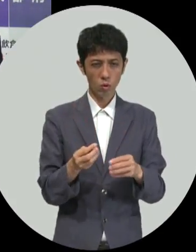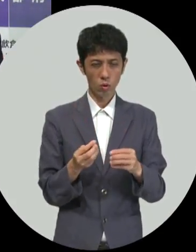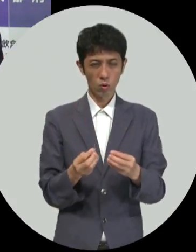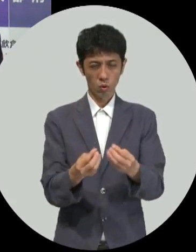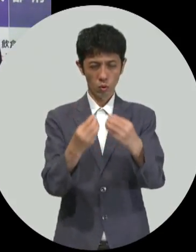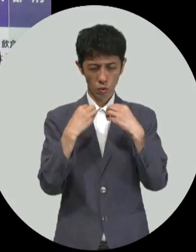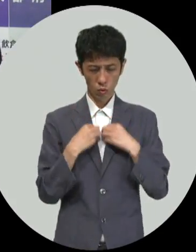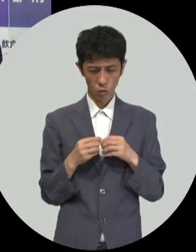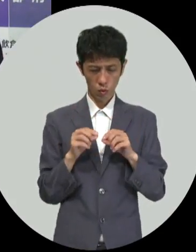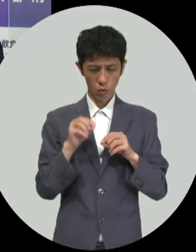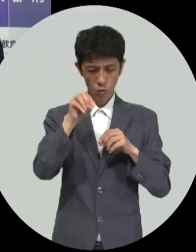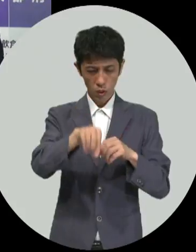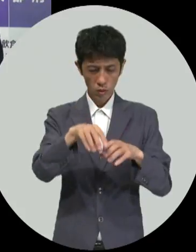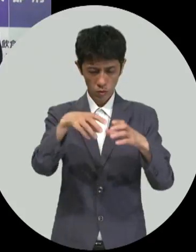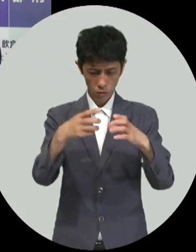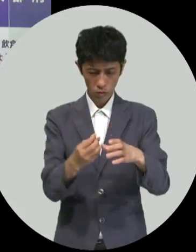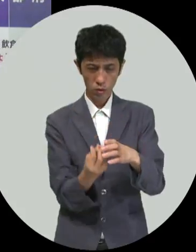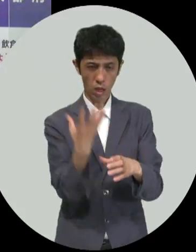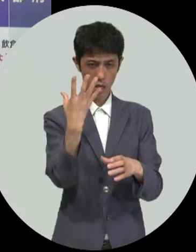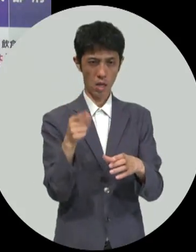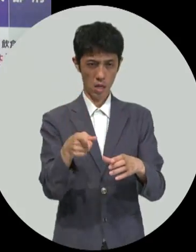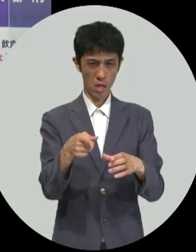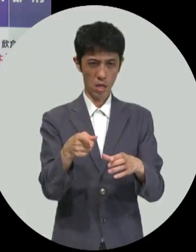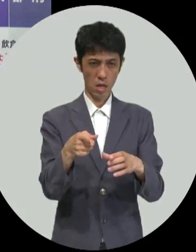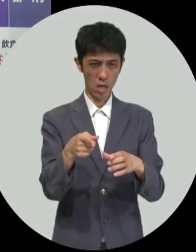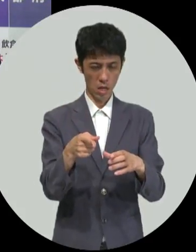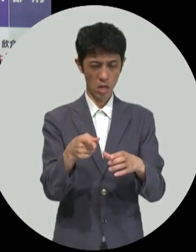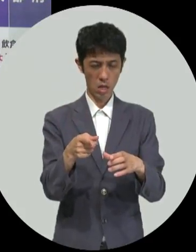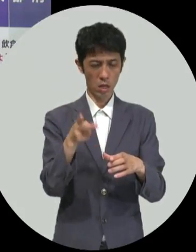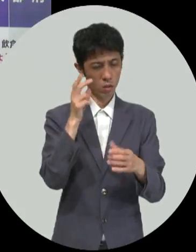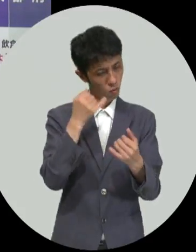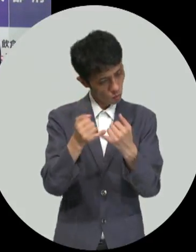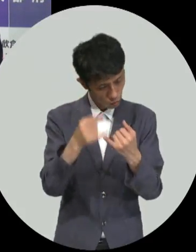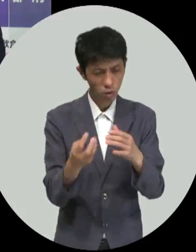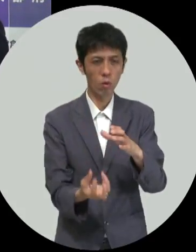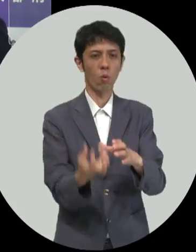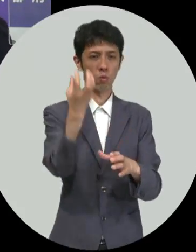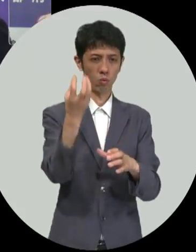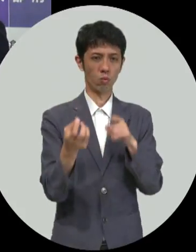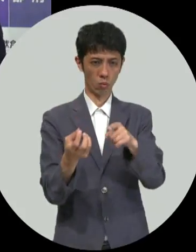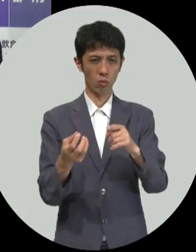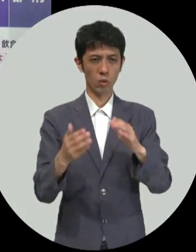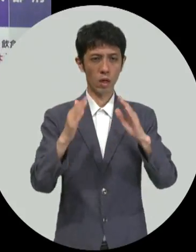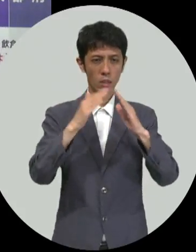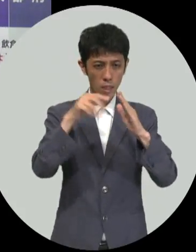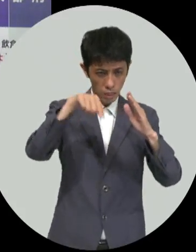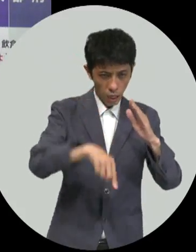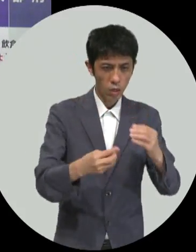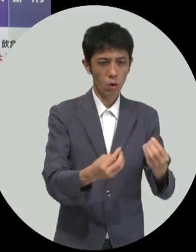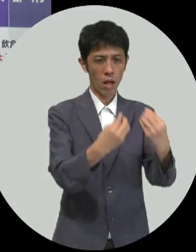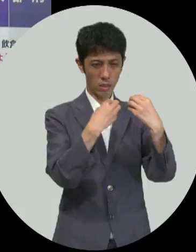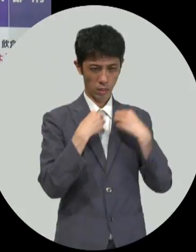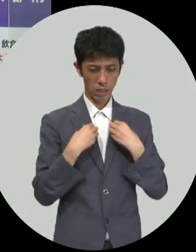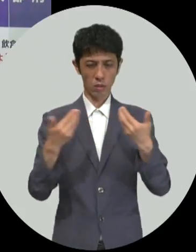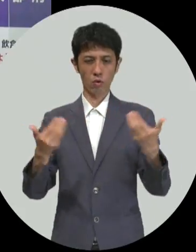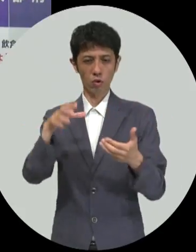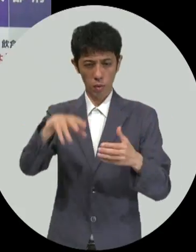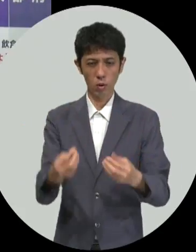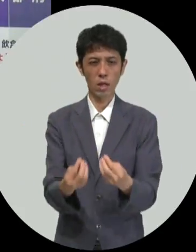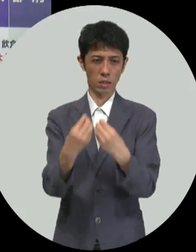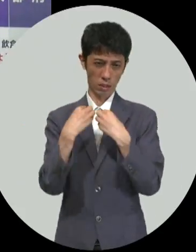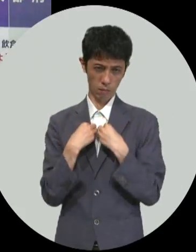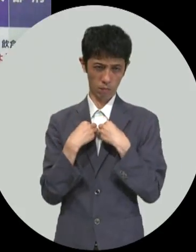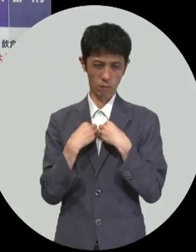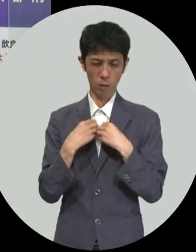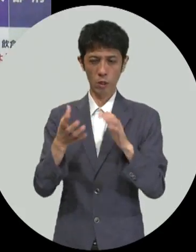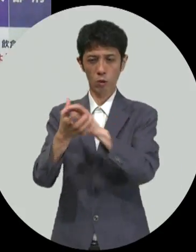ものが出てくるということで感染増につながっているのではないかということで、家庭内感染、それから職場感染、友人知人の感染の比